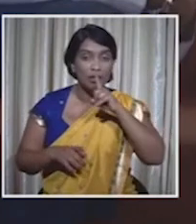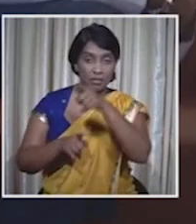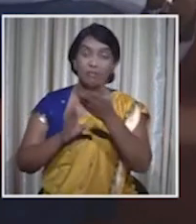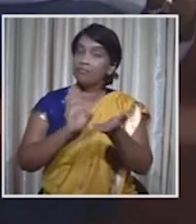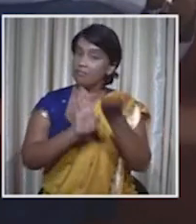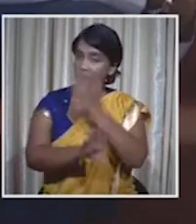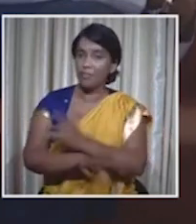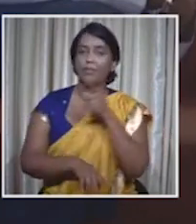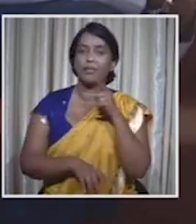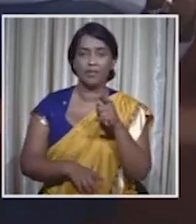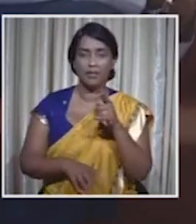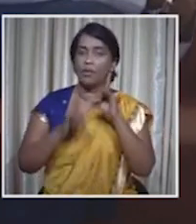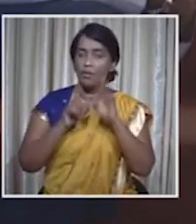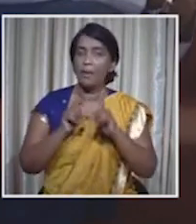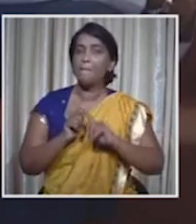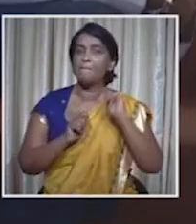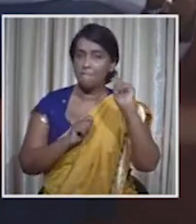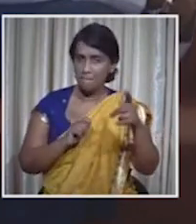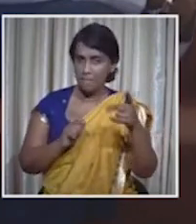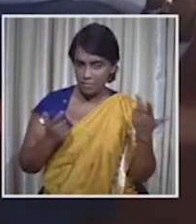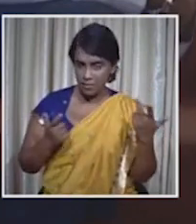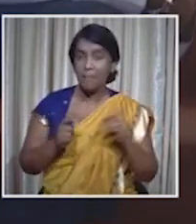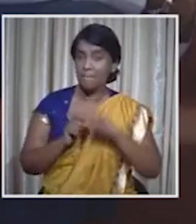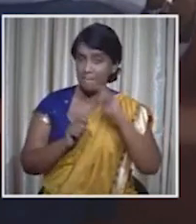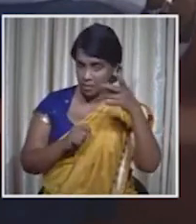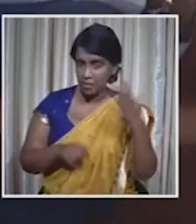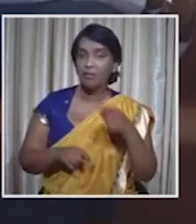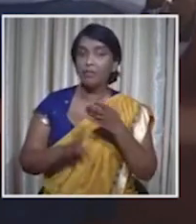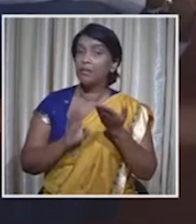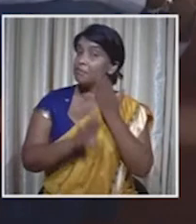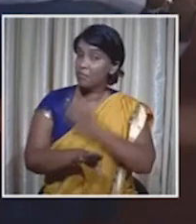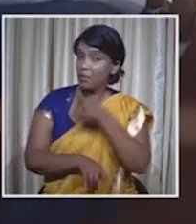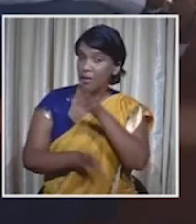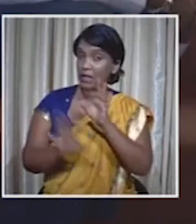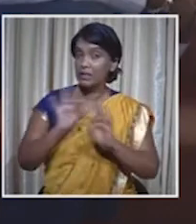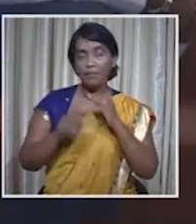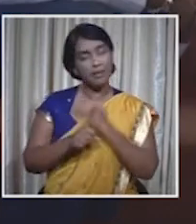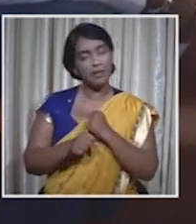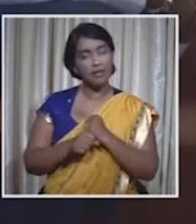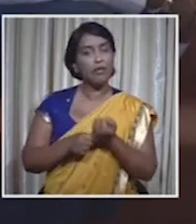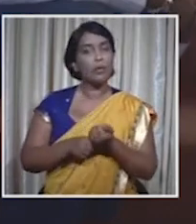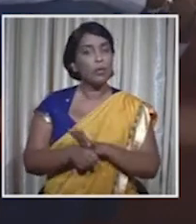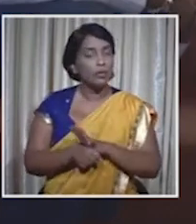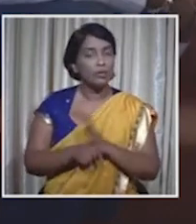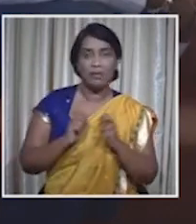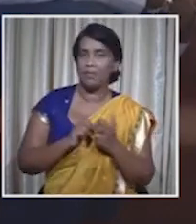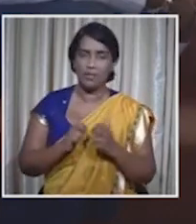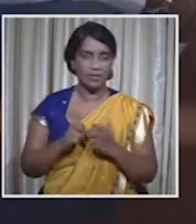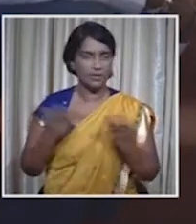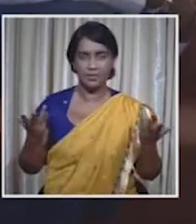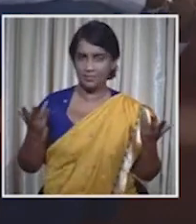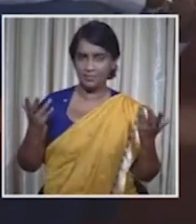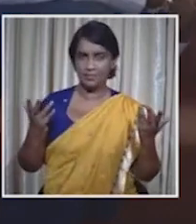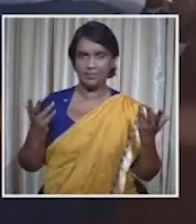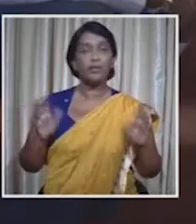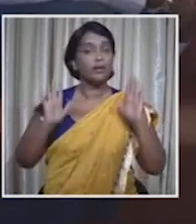කියොත් ඔබතුමාලගේ කාලෙත් මේ ගෙවීම කරලා තියෙනවා. ඔබතුමාලගේ කාලේ කොවිඩ් අර්බුදයක් තිබුණේ